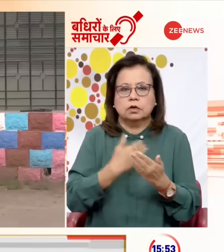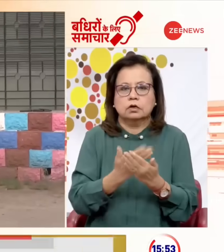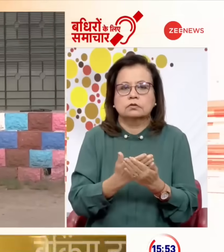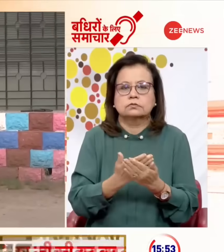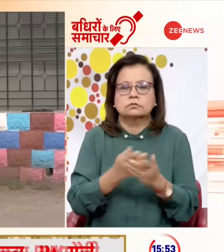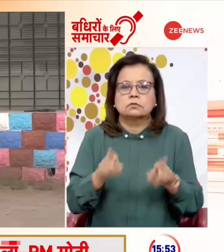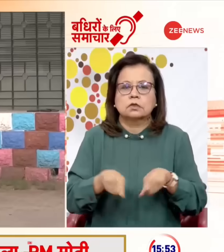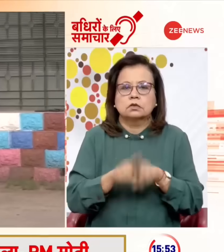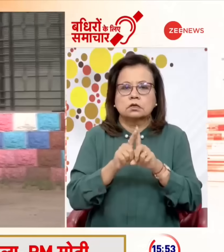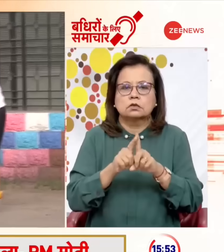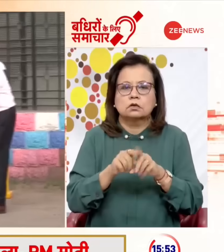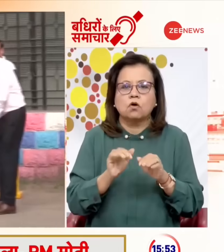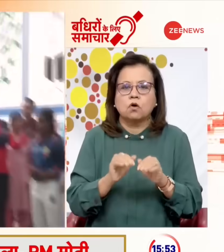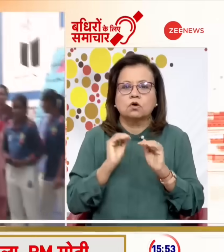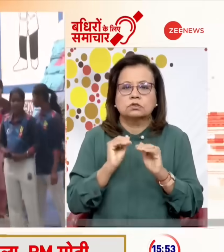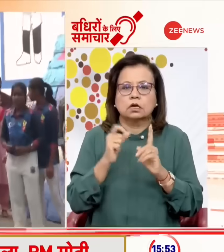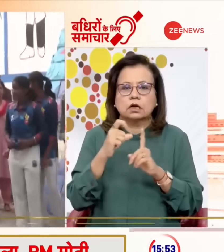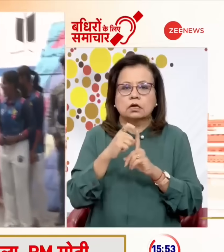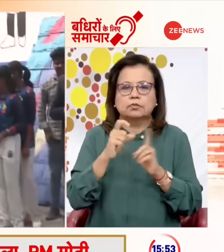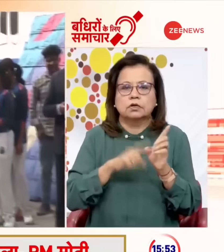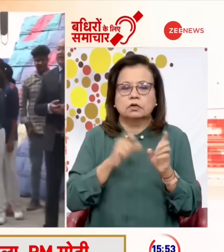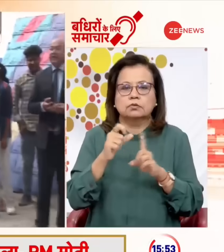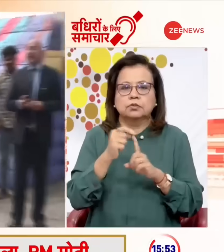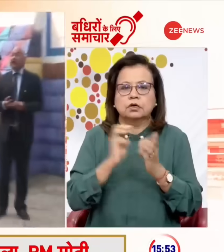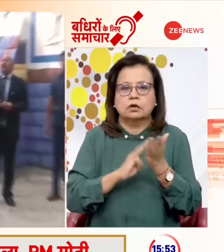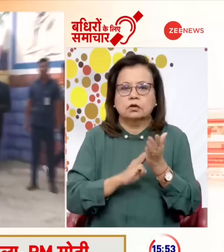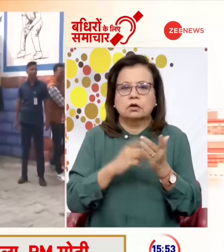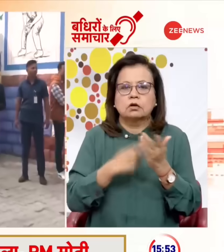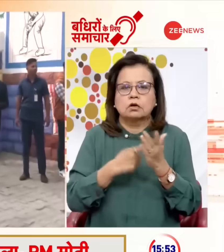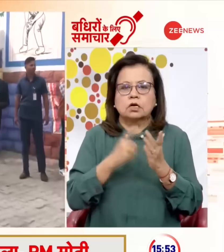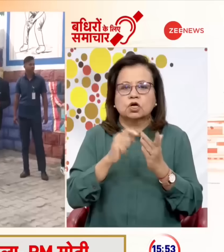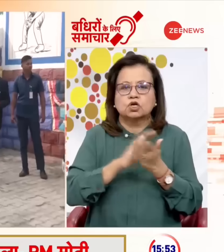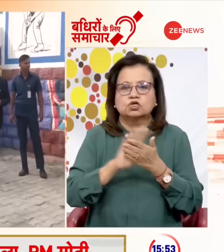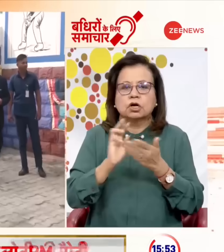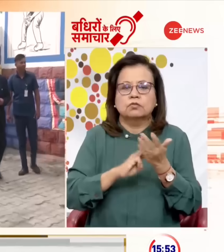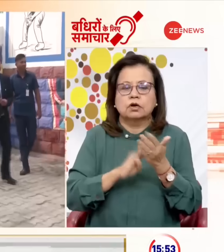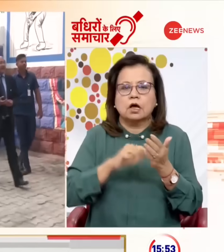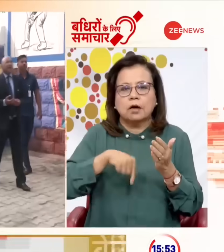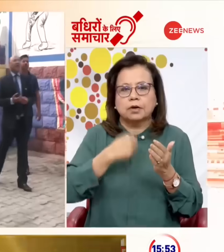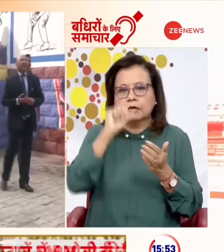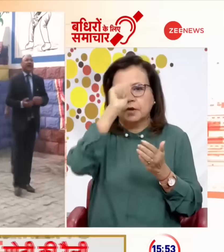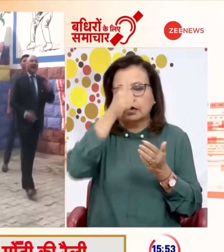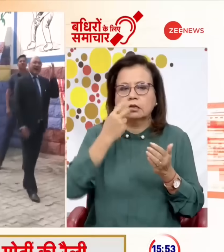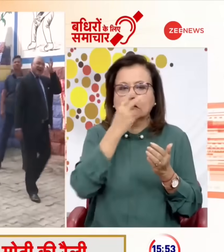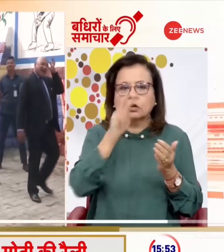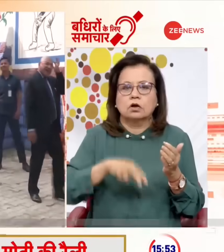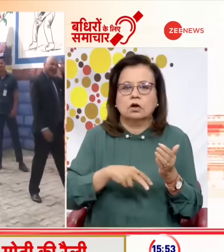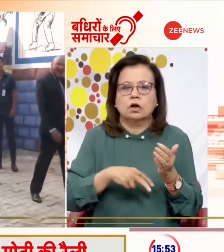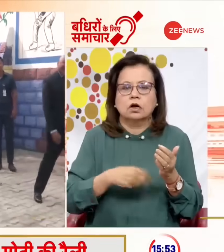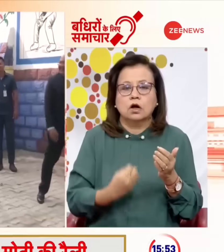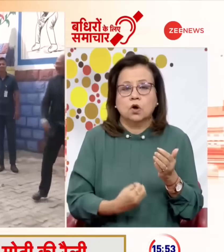हौसला बढ़ाया। साथ ही ऑस्ट्रेलिया के डिप्टी पीएम रिचर्ड माल्स अपने भारत दौरे का